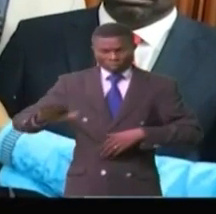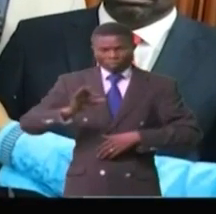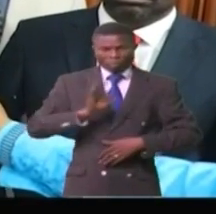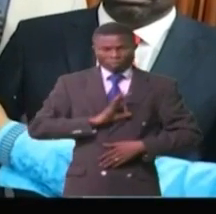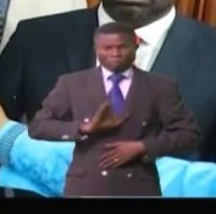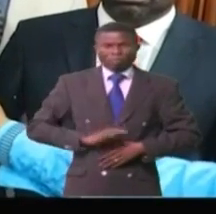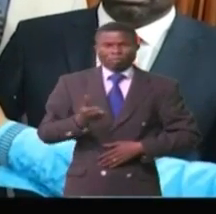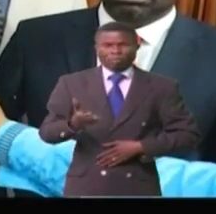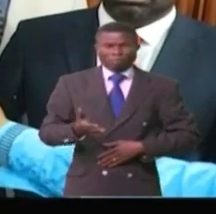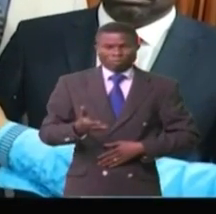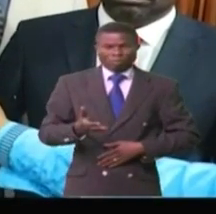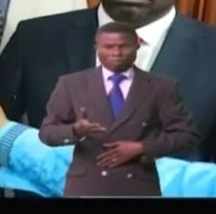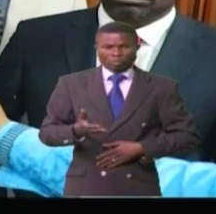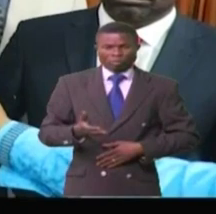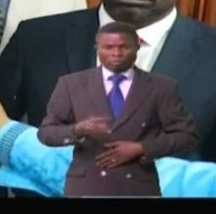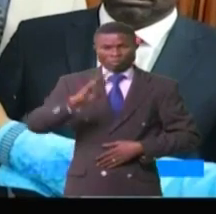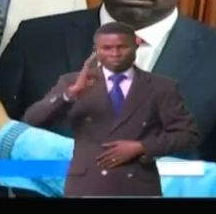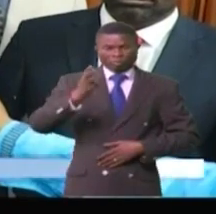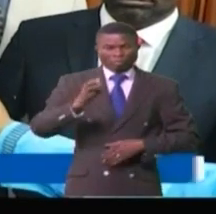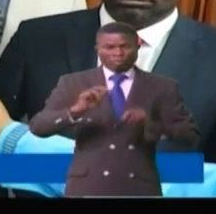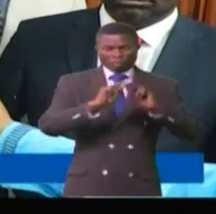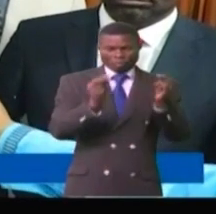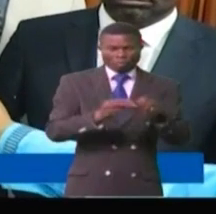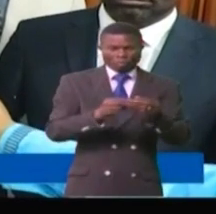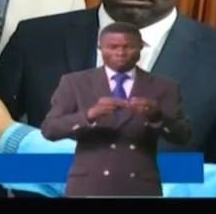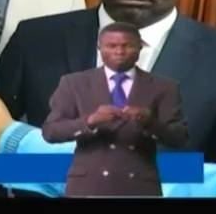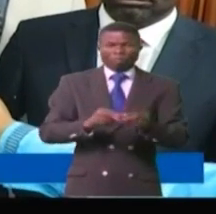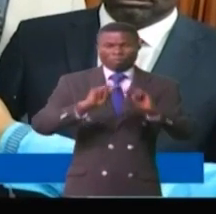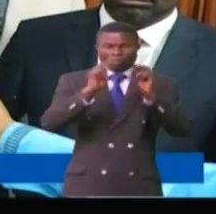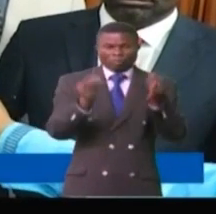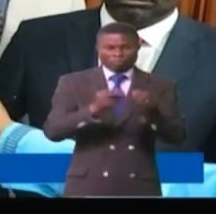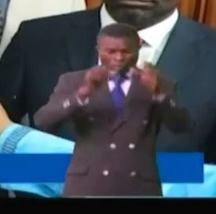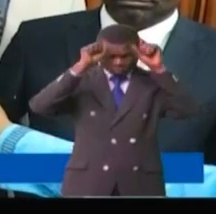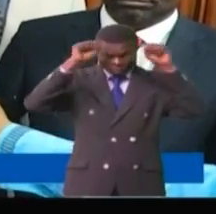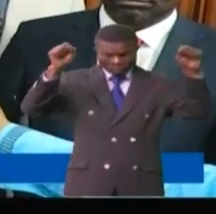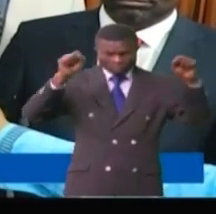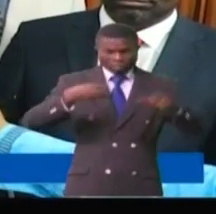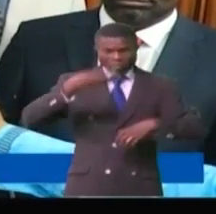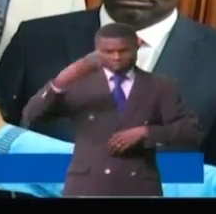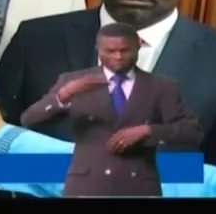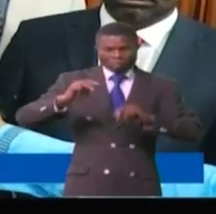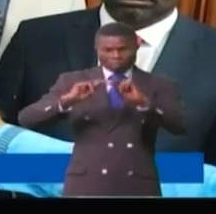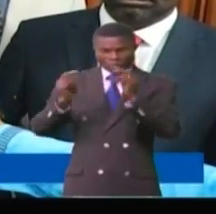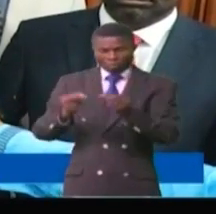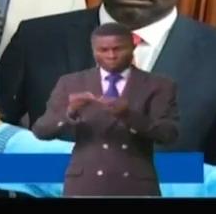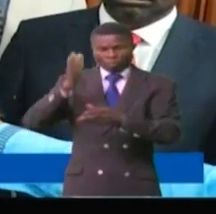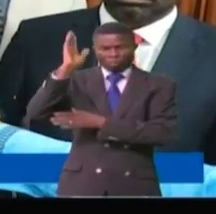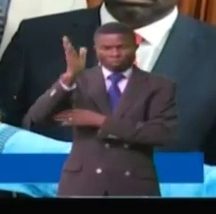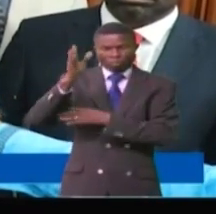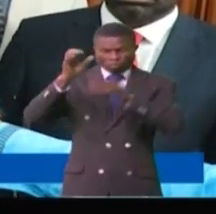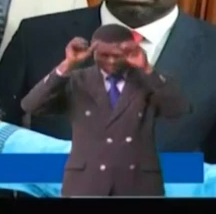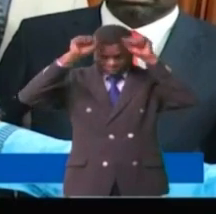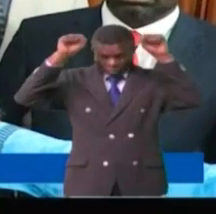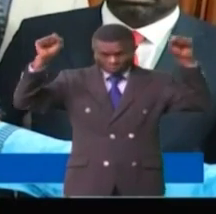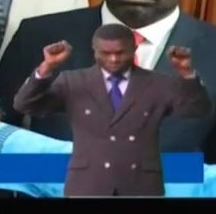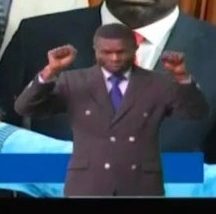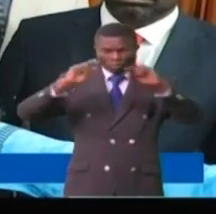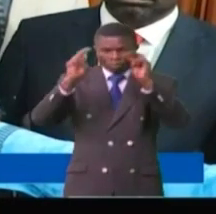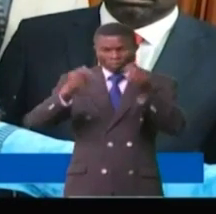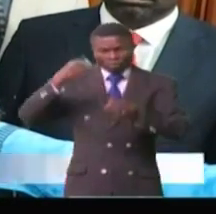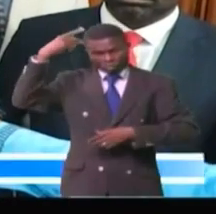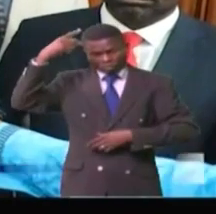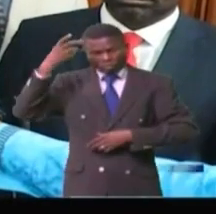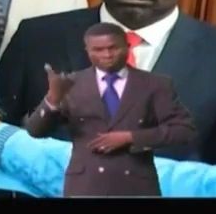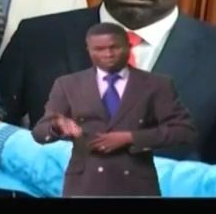Antoine Tshisekedi Tshilombo. Le troisième organe, c'est le présidium. Et le quatrième organe, c'est la conférence des présidents, des partis et des